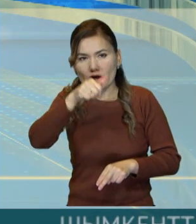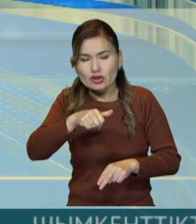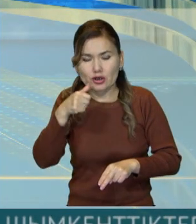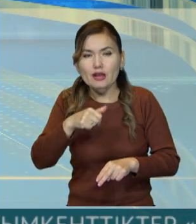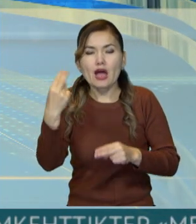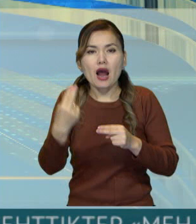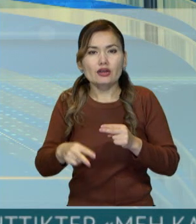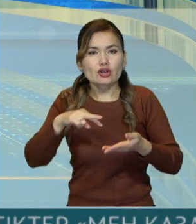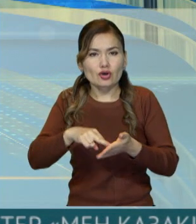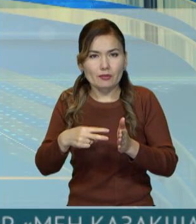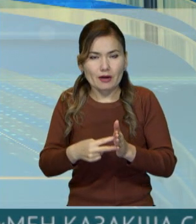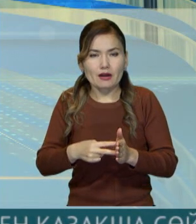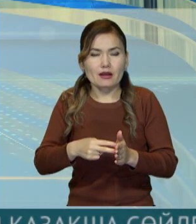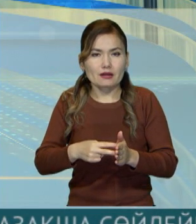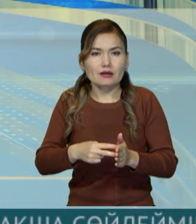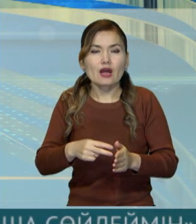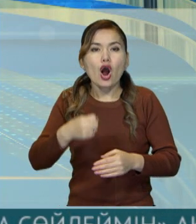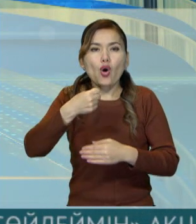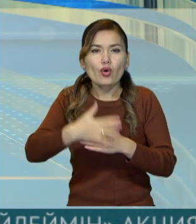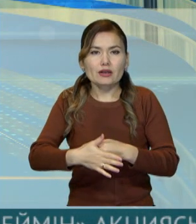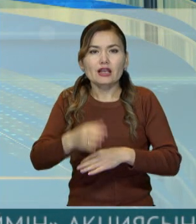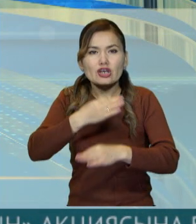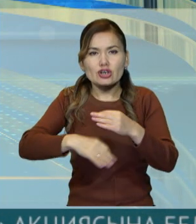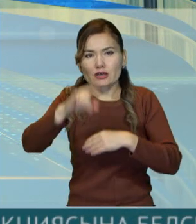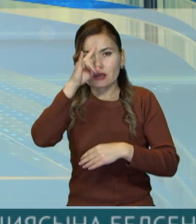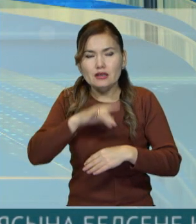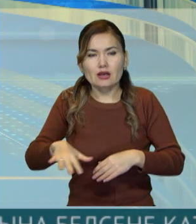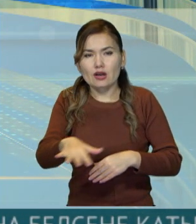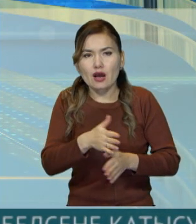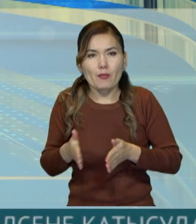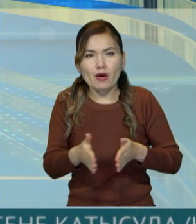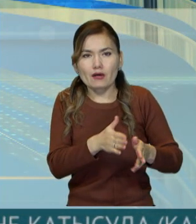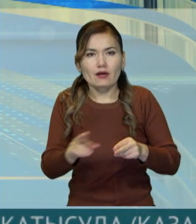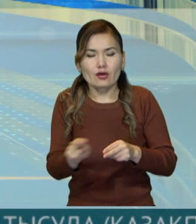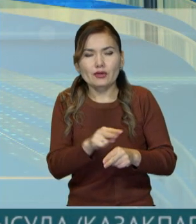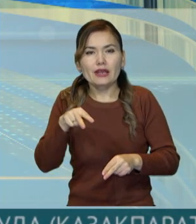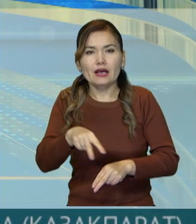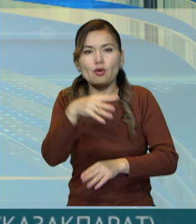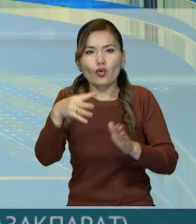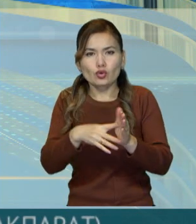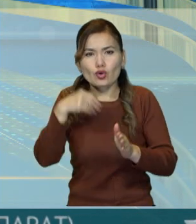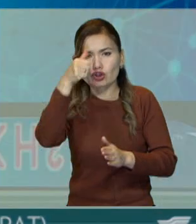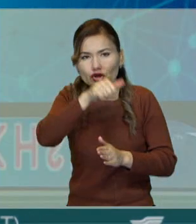деп жоспарланған. Ал орталық шығыс дәлізінің реконструкциясы 2019 жылы бітеді.